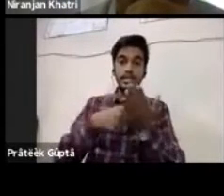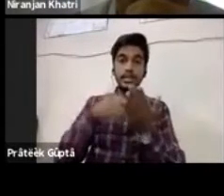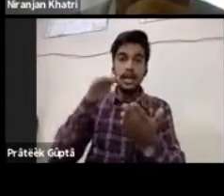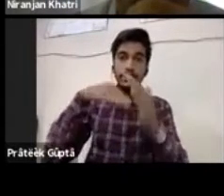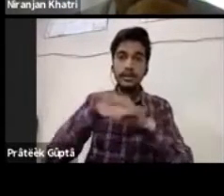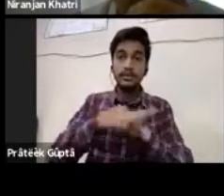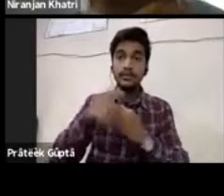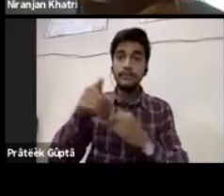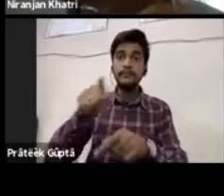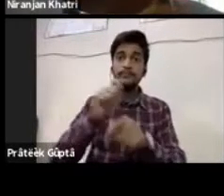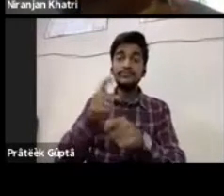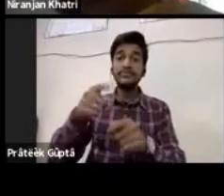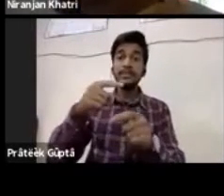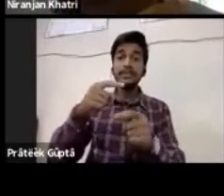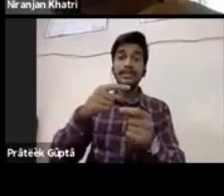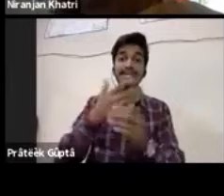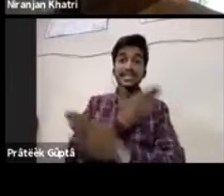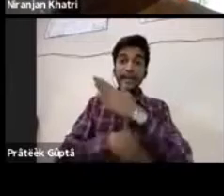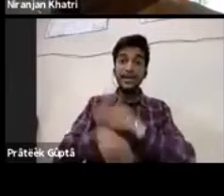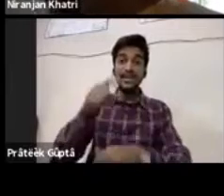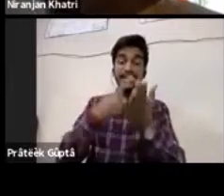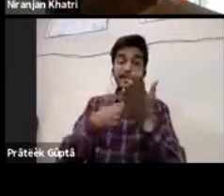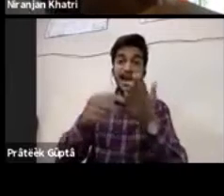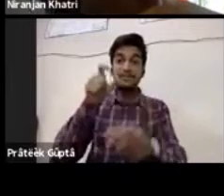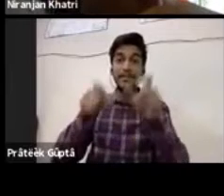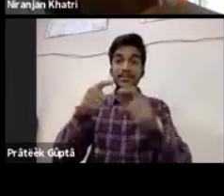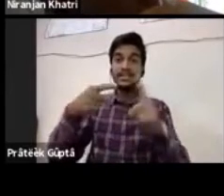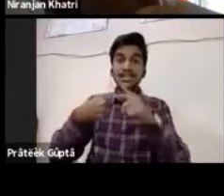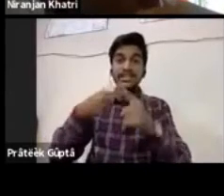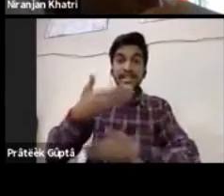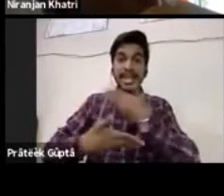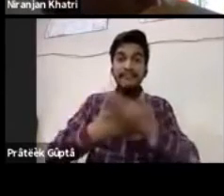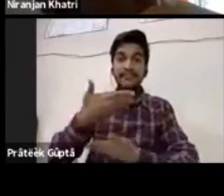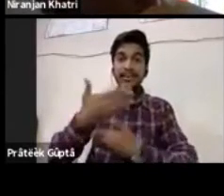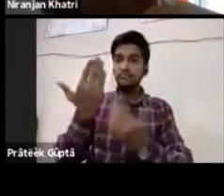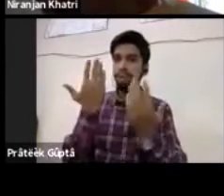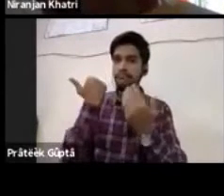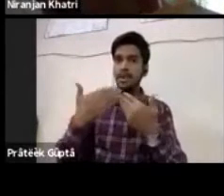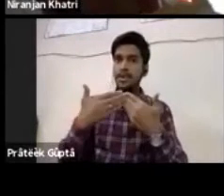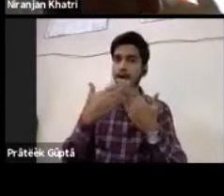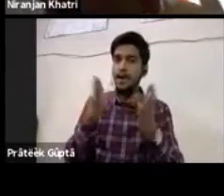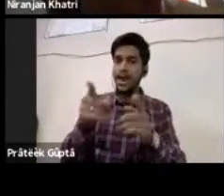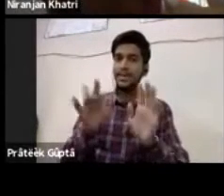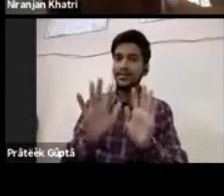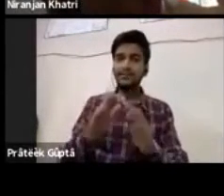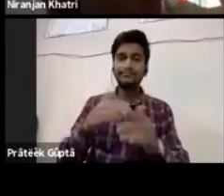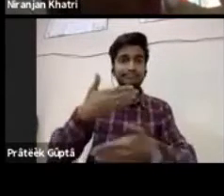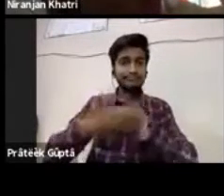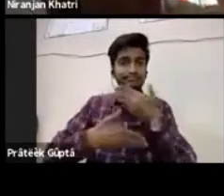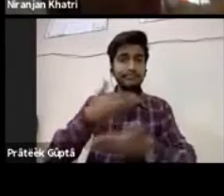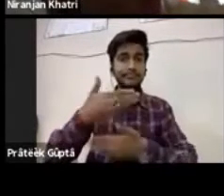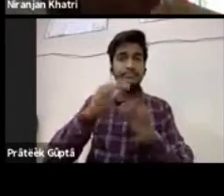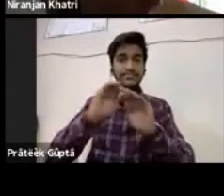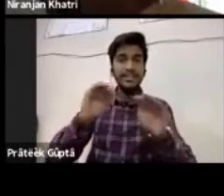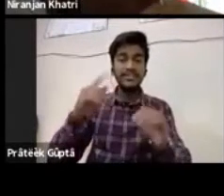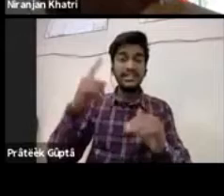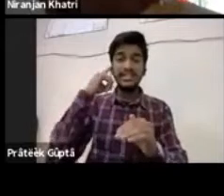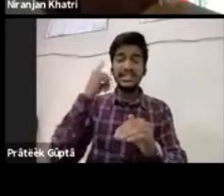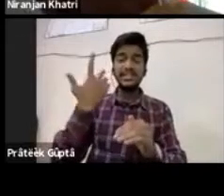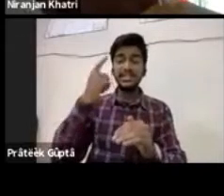ऊपर ट्रेनिंग्स, ऑनलाइन ट्रेनिंग्स एंड ऑल दिस कराई है। सो दैट जाहिर सी बात है